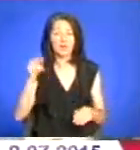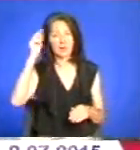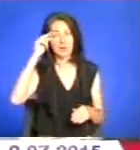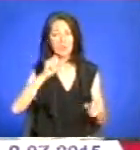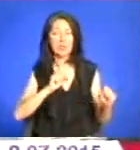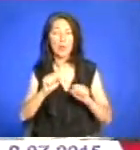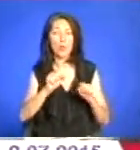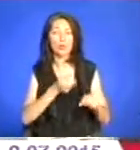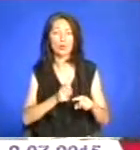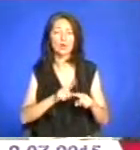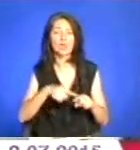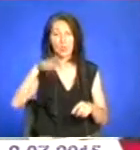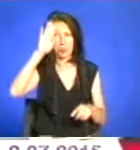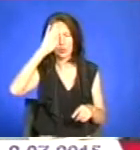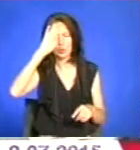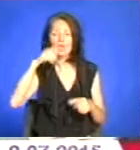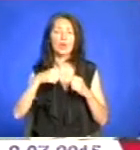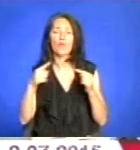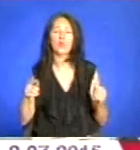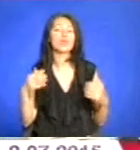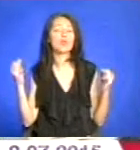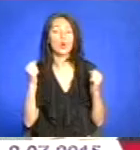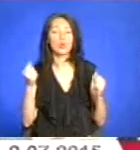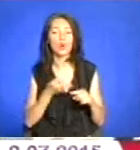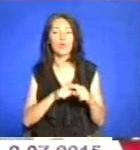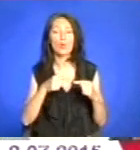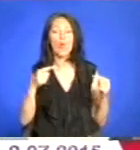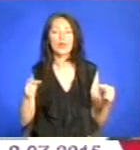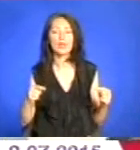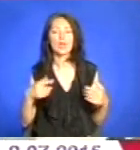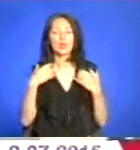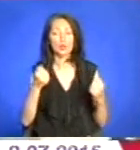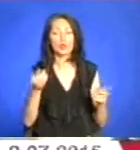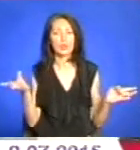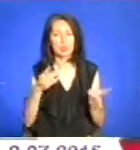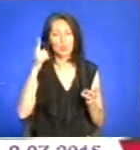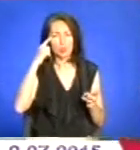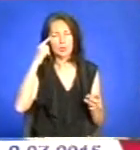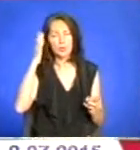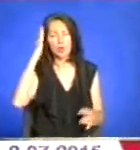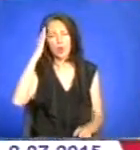це морський вид спорту і в цьому виді спорту треба думати головою.